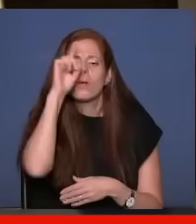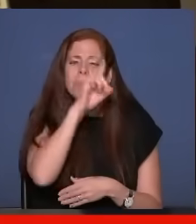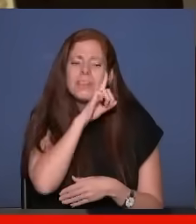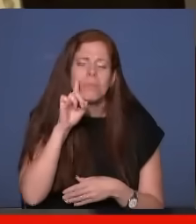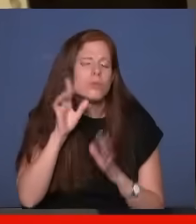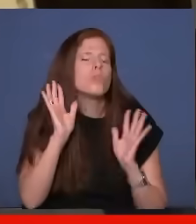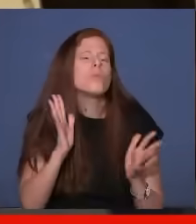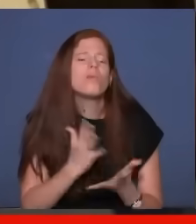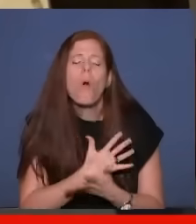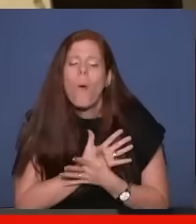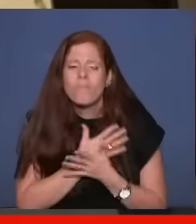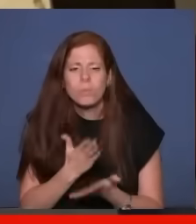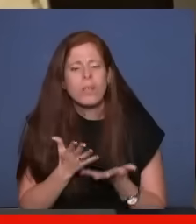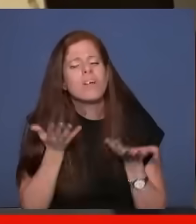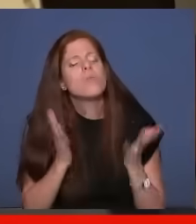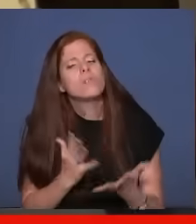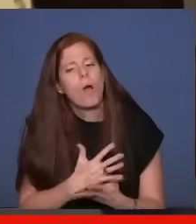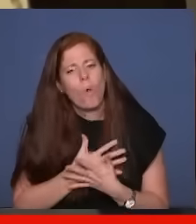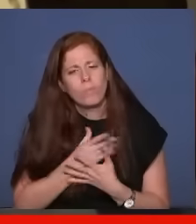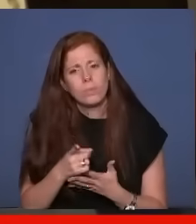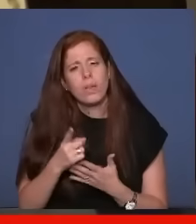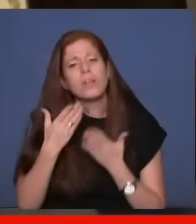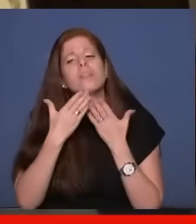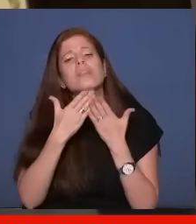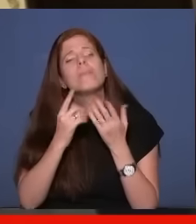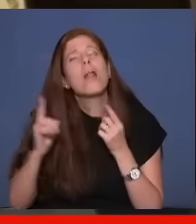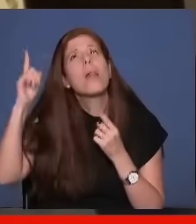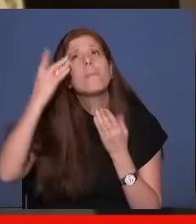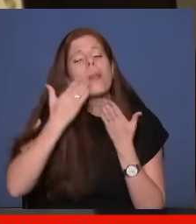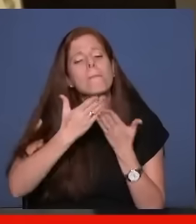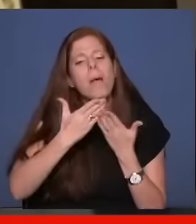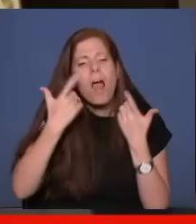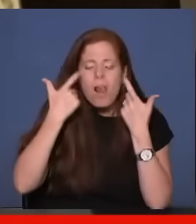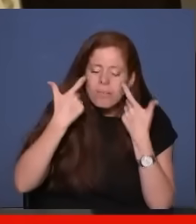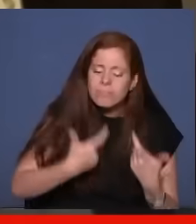אותך. תתפלל מלמעלה על מיתר היקרה,